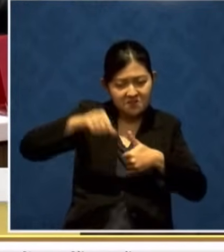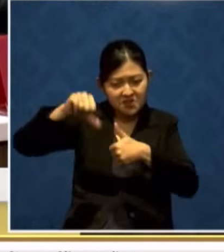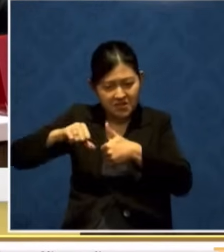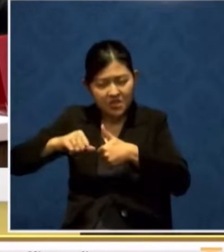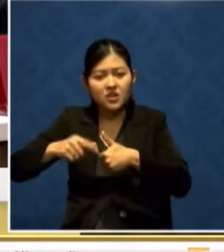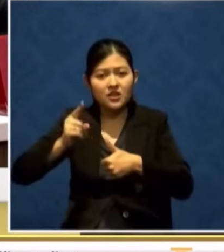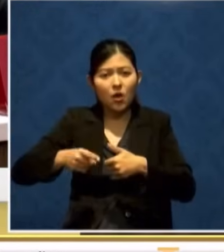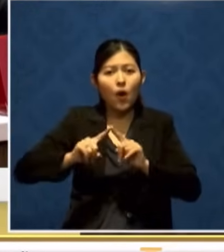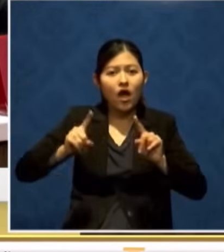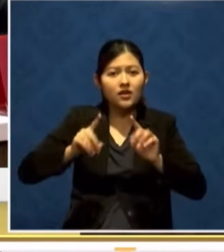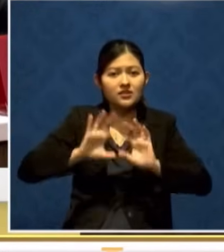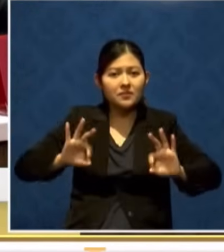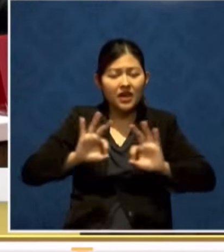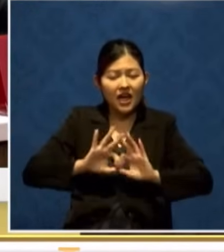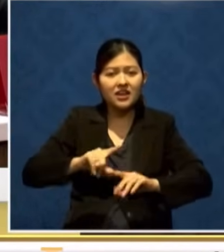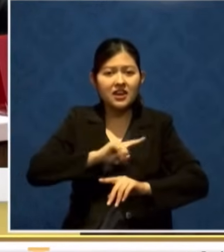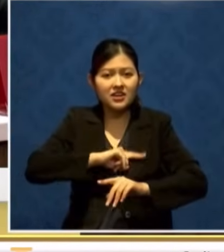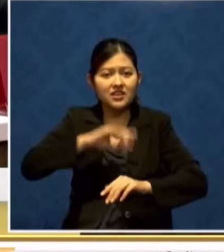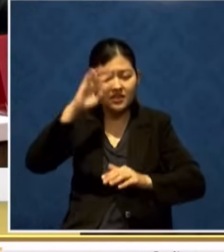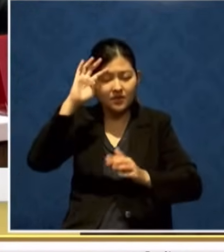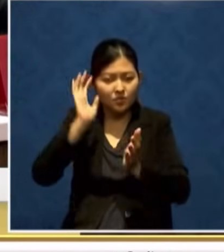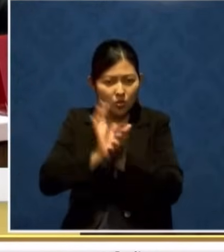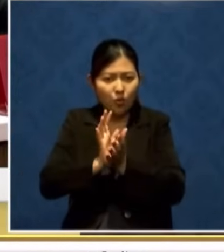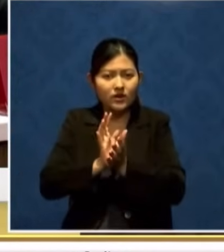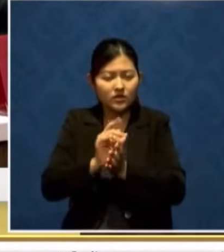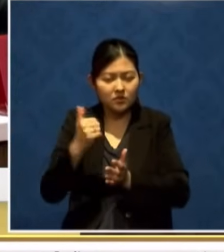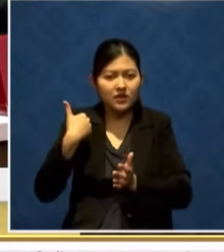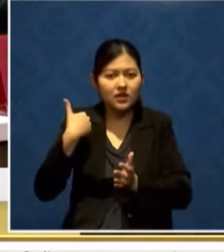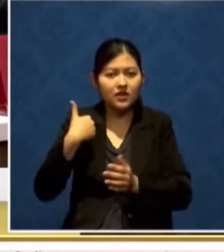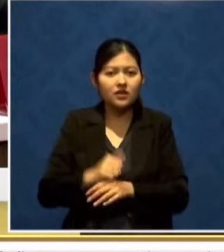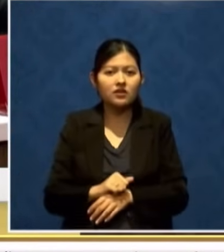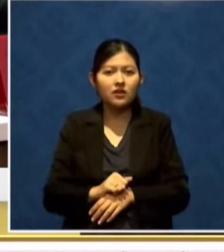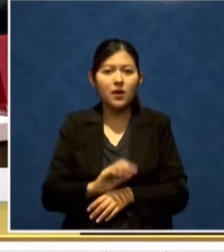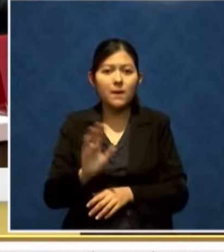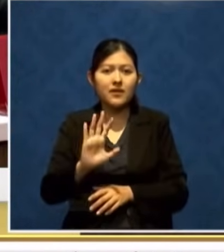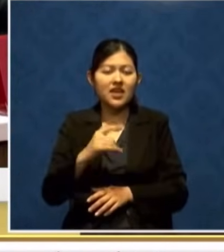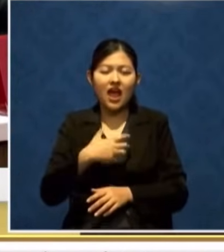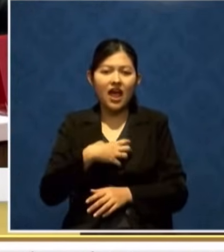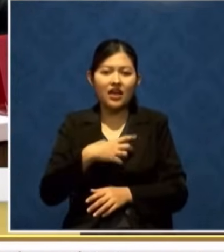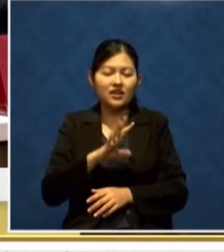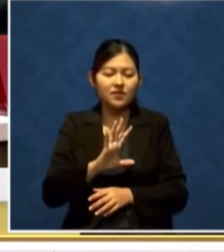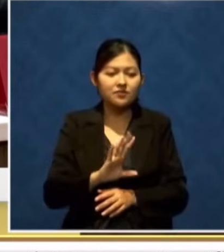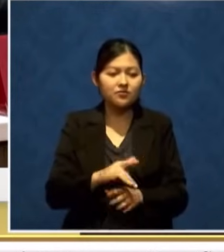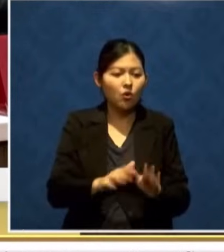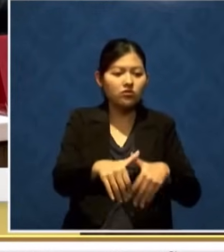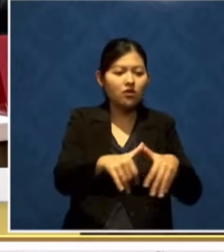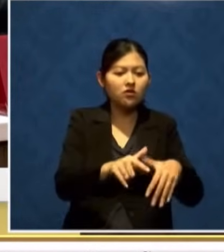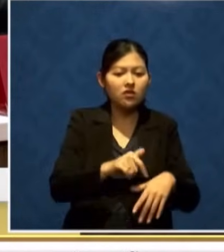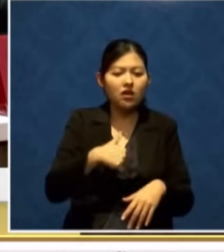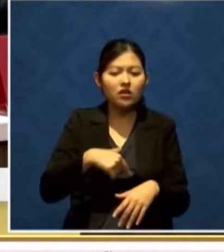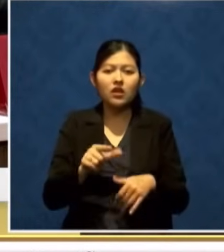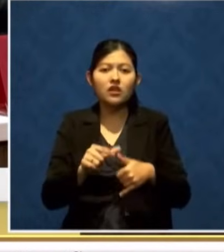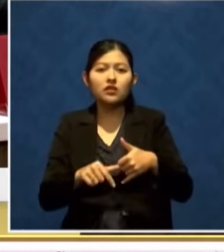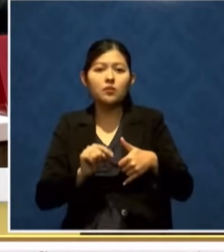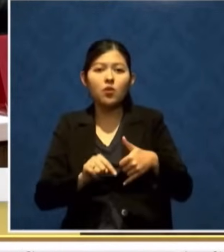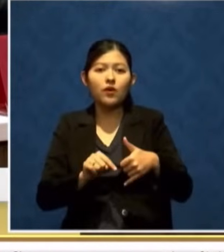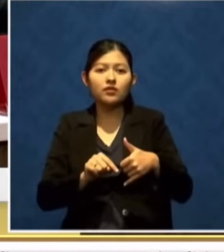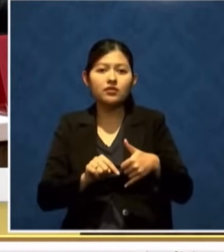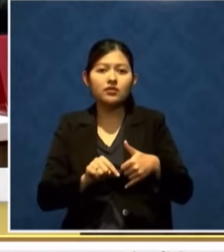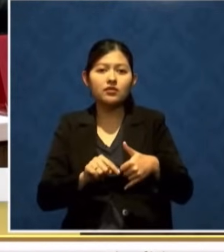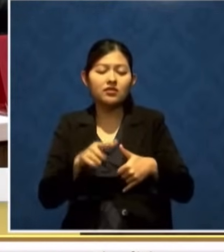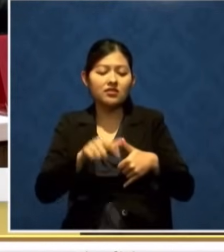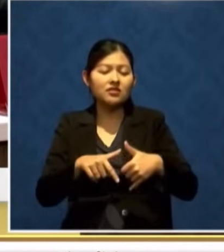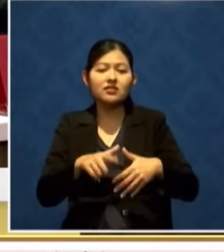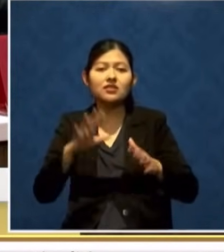ผมไม่อยากได้ยินข่าวว่าได้มีคนพูดว่าตำรวจดีมีอยู่คนเดียวอยู่ที่หน้ากลมเดินไม่